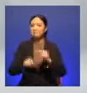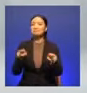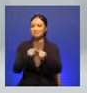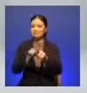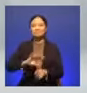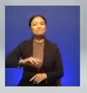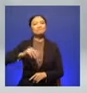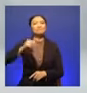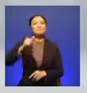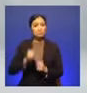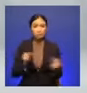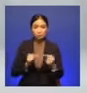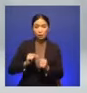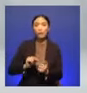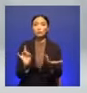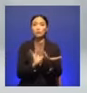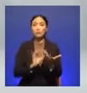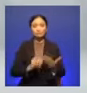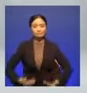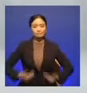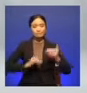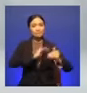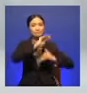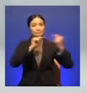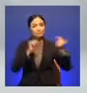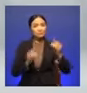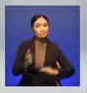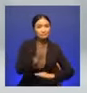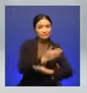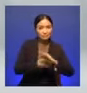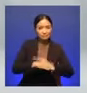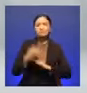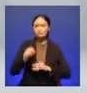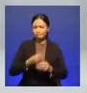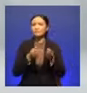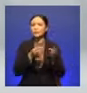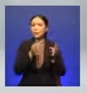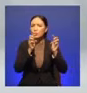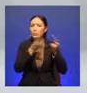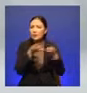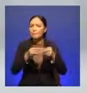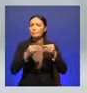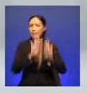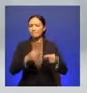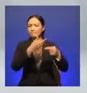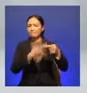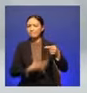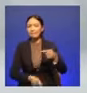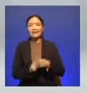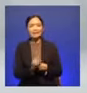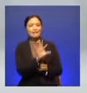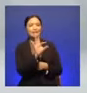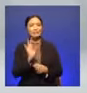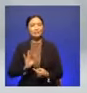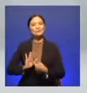แต่ความจริงแล้วในการพัฒนาคุณภาพชีวิตต่างๆสำหรับคนพิการเนี่ยก็จะมีหลายรูปแบบที่อาจจะเป็นเพียงตัวอย่าง